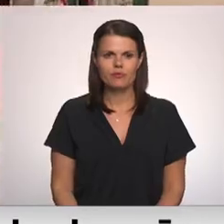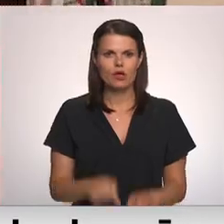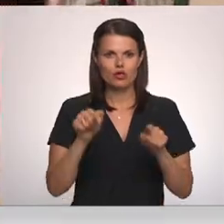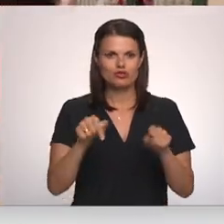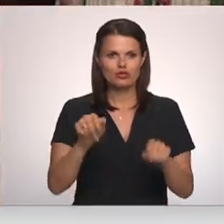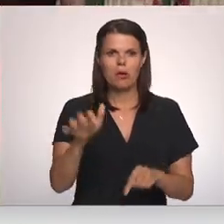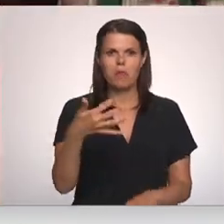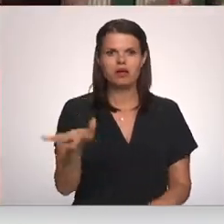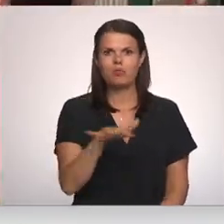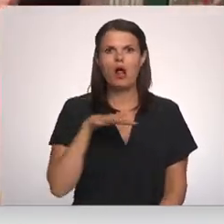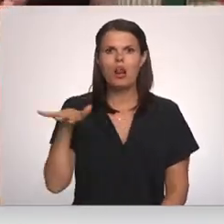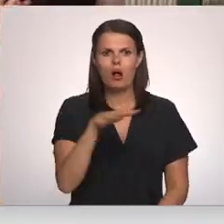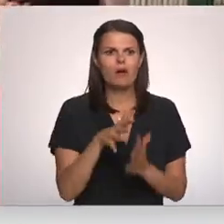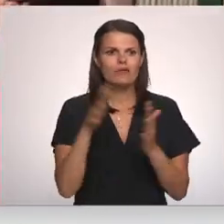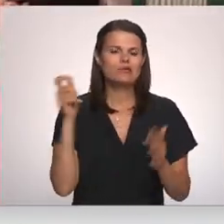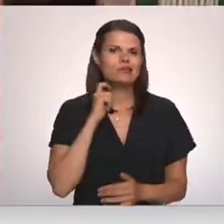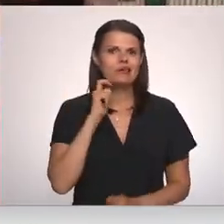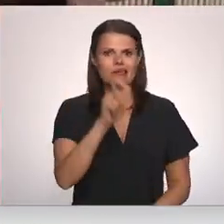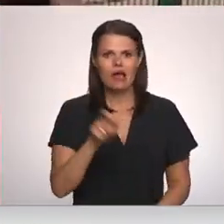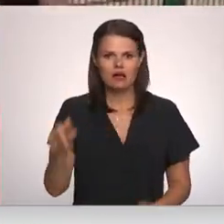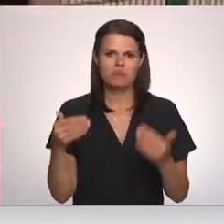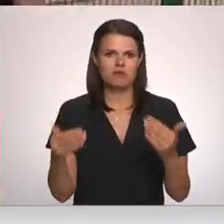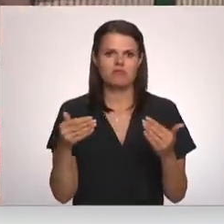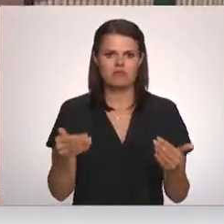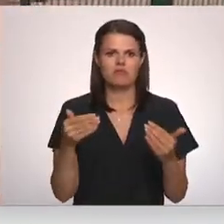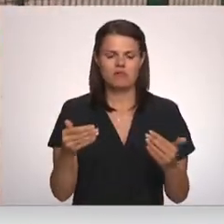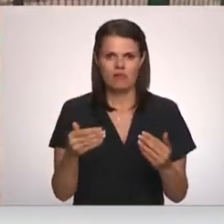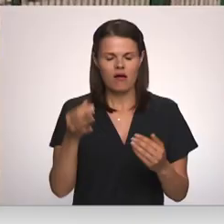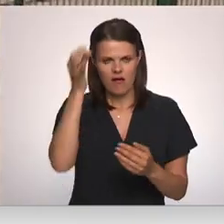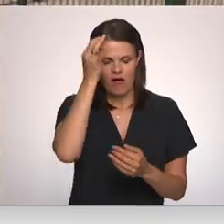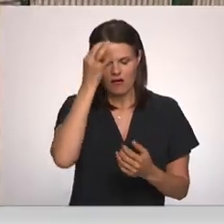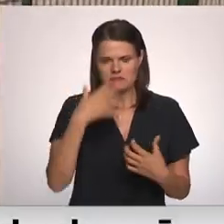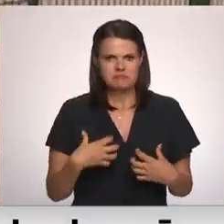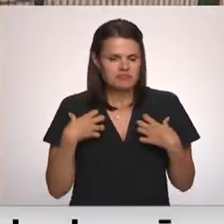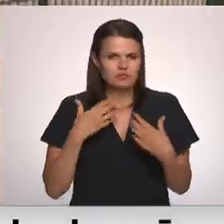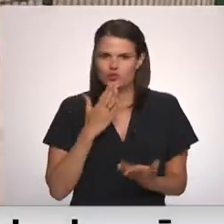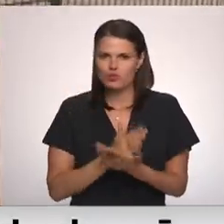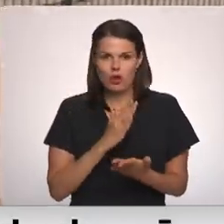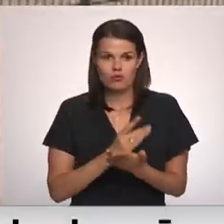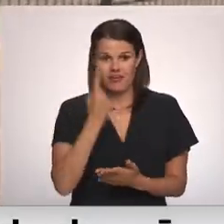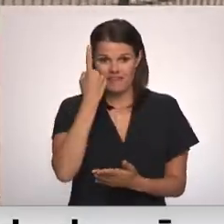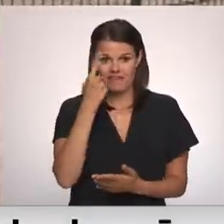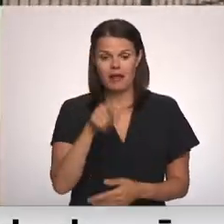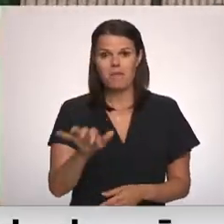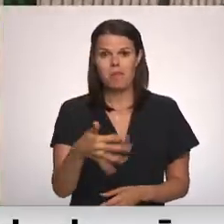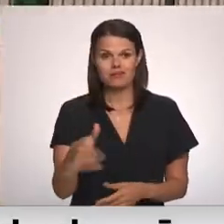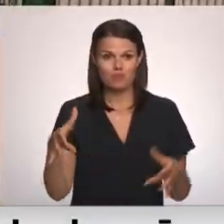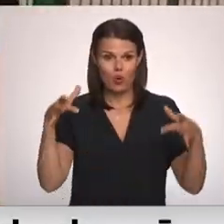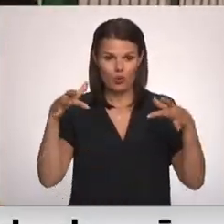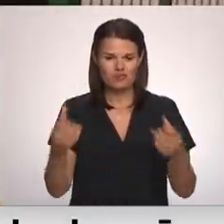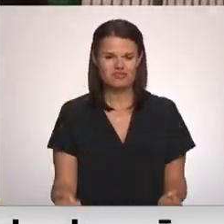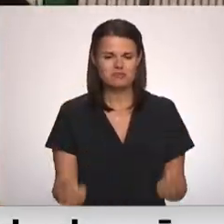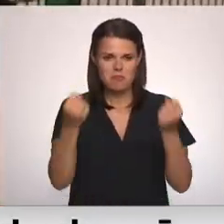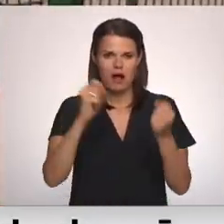Šis basketbola laukums daudziem jēkabpiliešiem tagad paliks atmiņā ar ļoti traģisku atgadījumu. Viens no šiem basketbola groziem